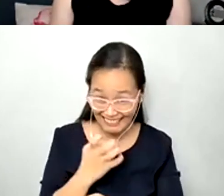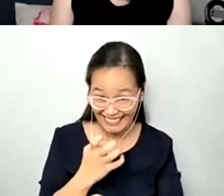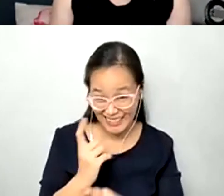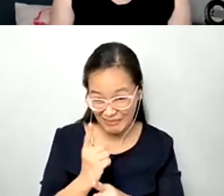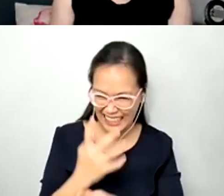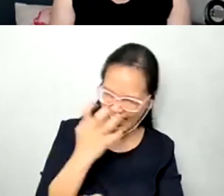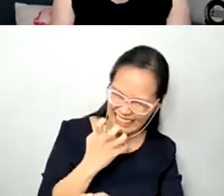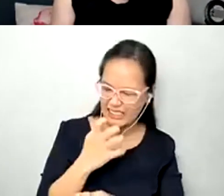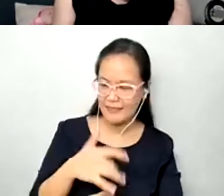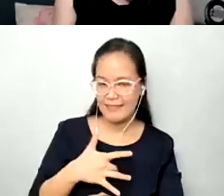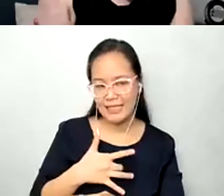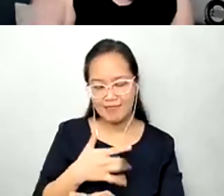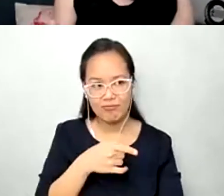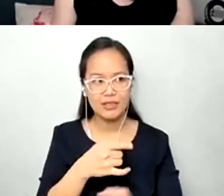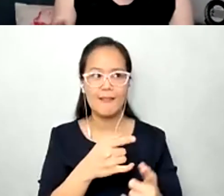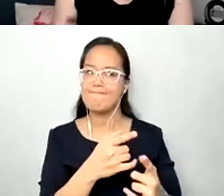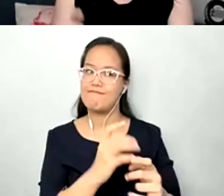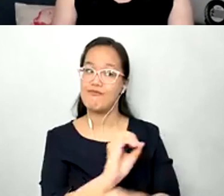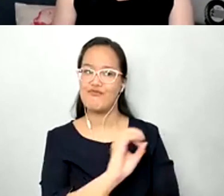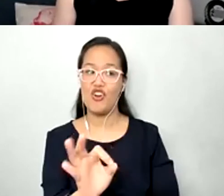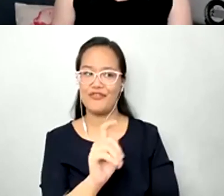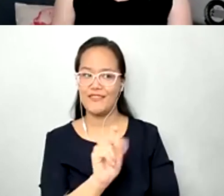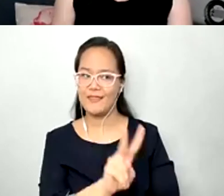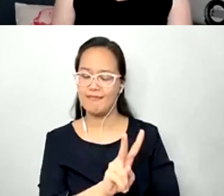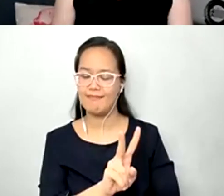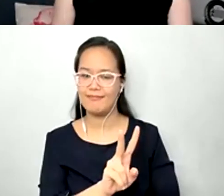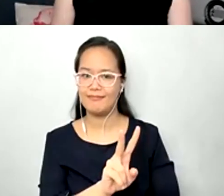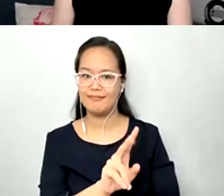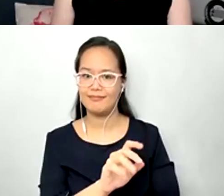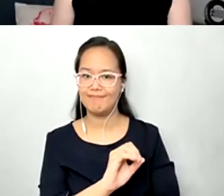I mean, you know, it's time to turn off that television set.